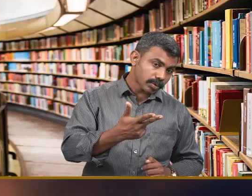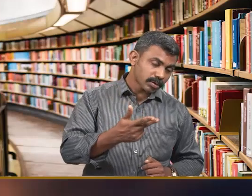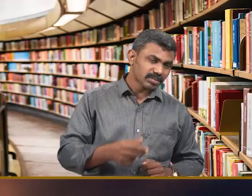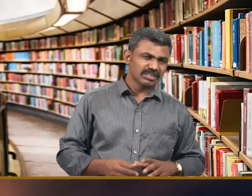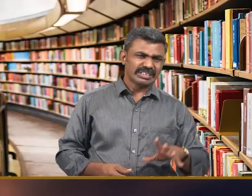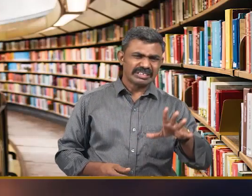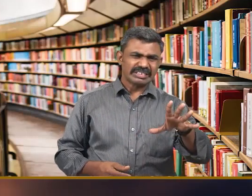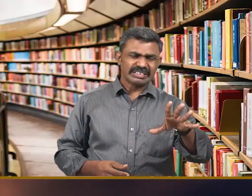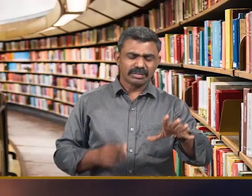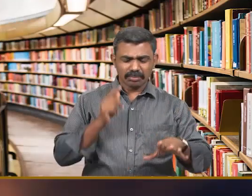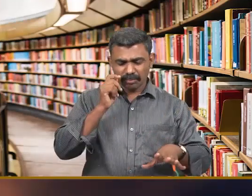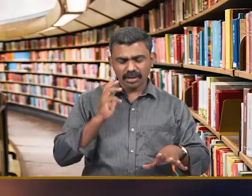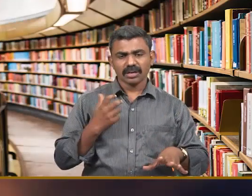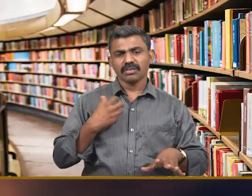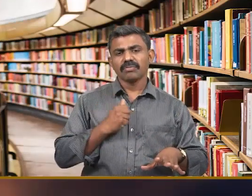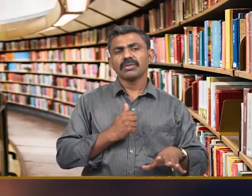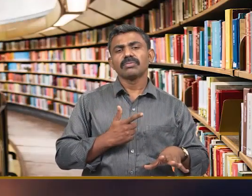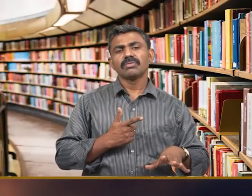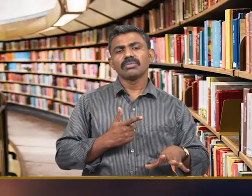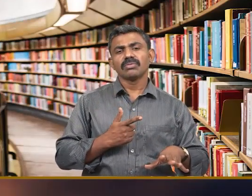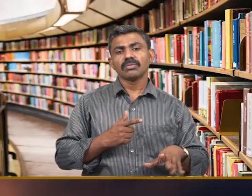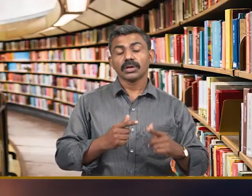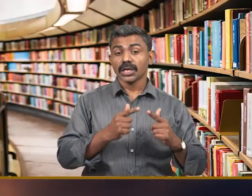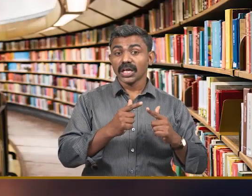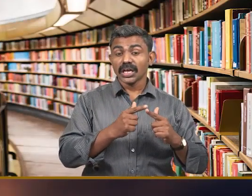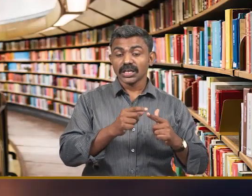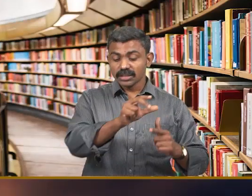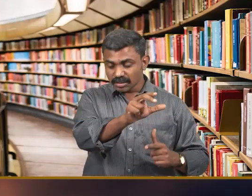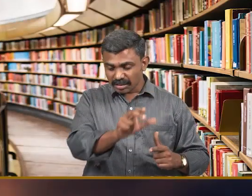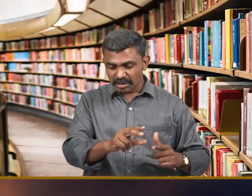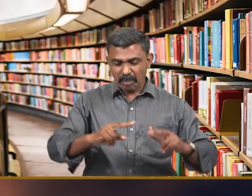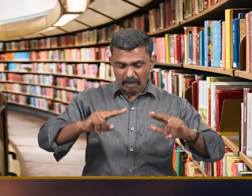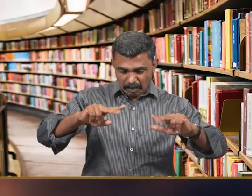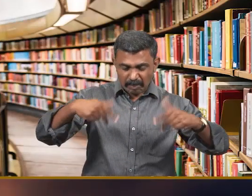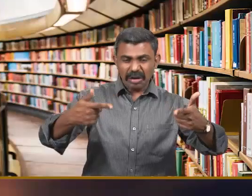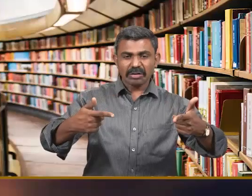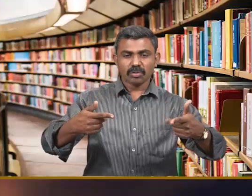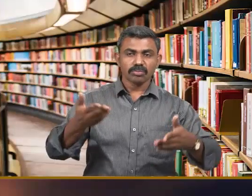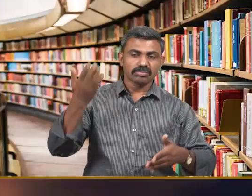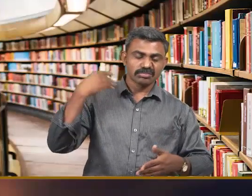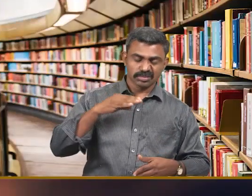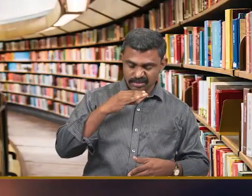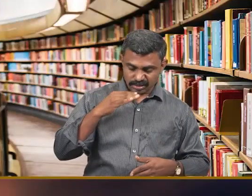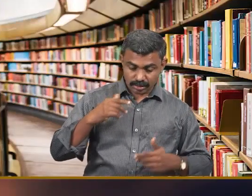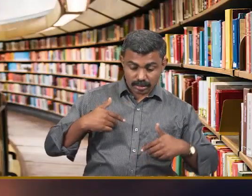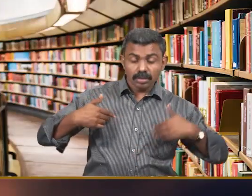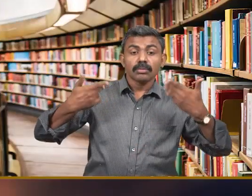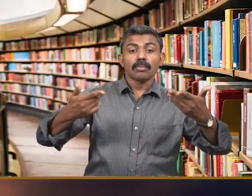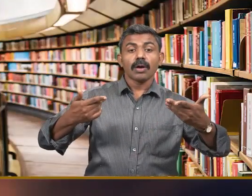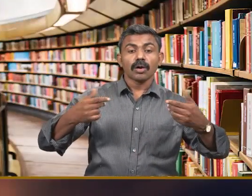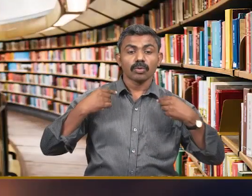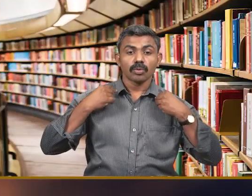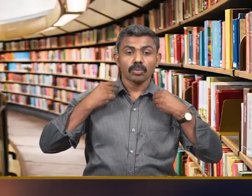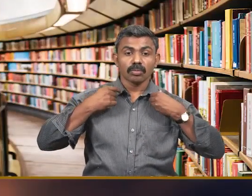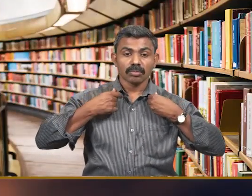இதனால் அங்கே உள்ள மக்கள் என்ன விரும்புனாங்கன்னா, இத்தாலி மறுபடியும் ஒரு பழைய நிலைமைக்கு வரணும், ஒரு கம்பீரமான ஒரு நிலைக்கு வரணும், அப்போ யார் அப்படிங்கிற